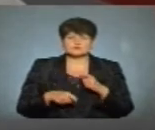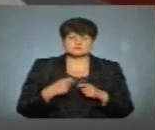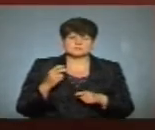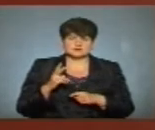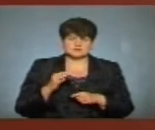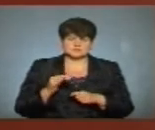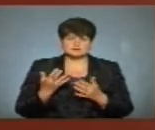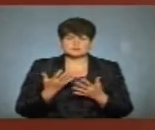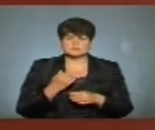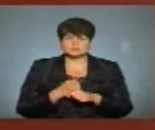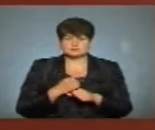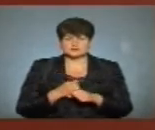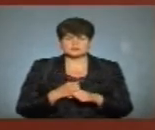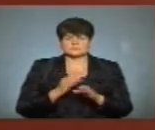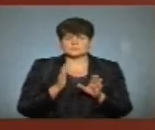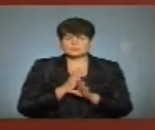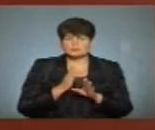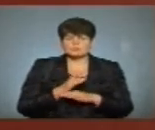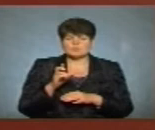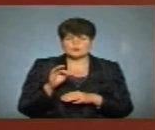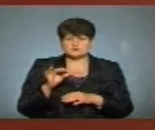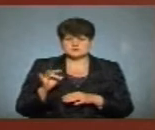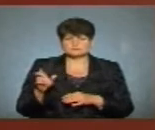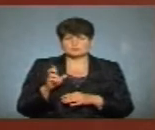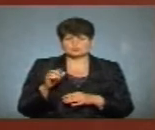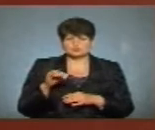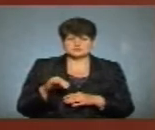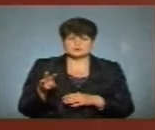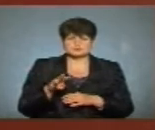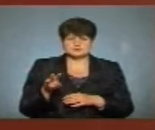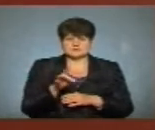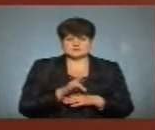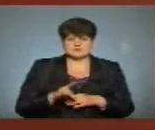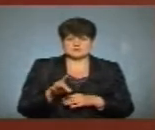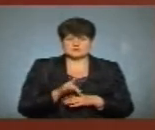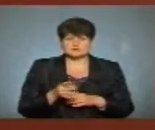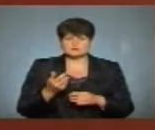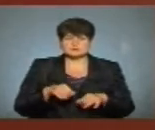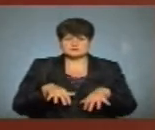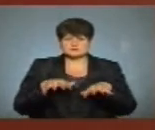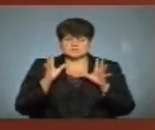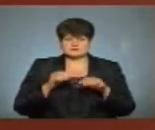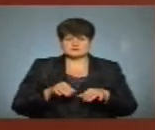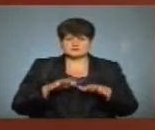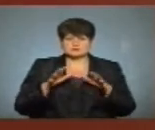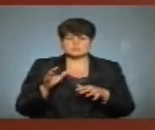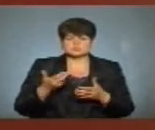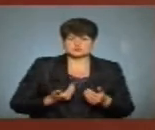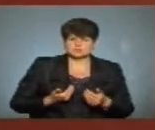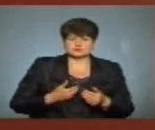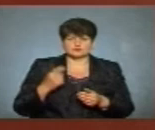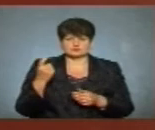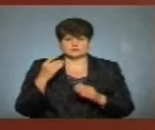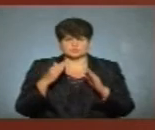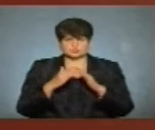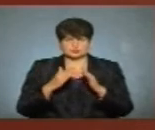збитки, яких завдала негода. Йдеться про Борщівський, Бушицький і Монастирський райони, де через ливу затопили житлові та господарські